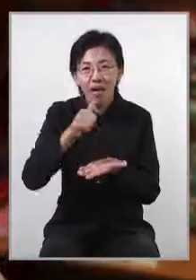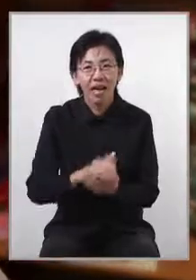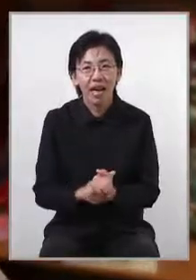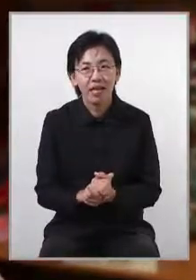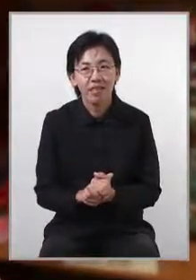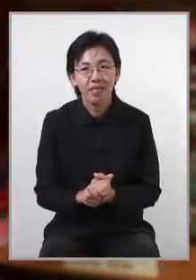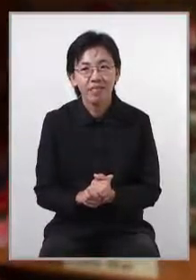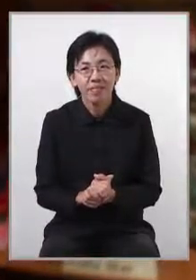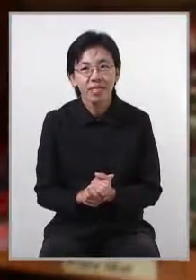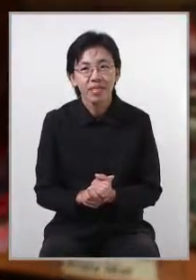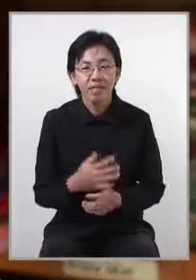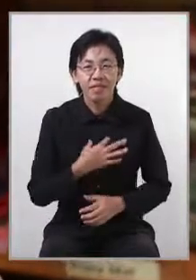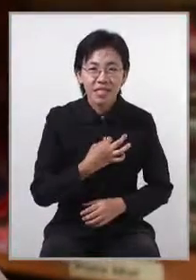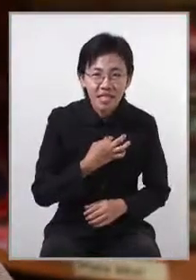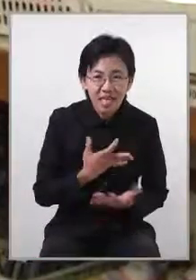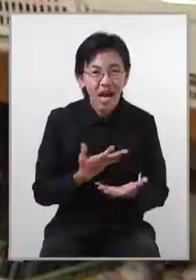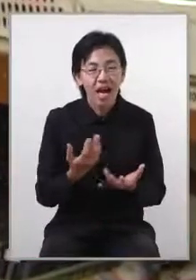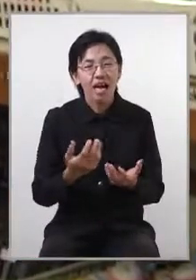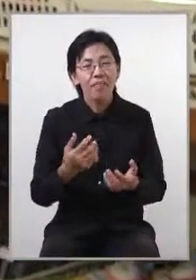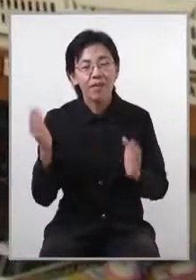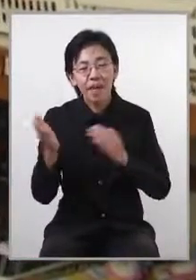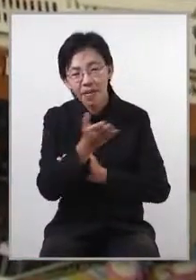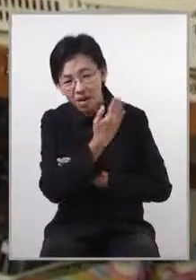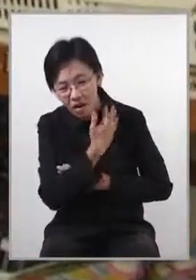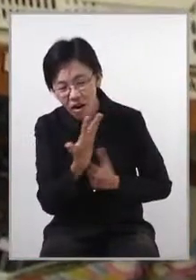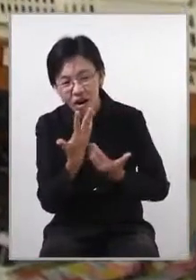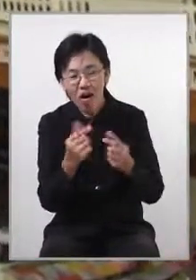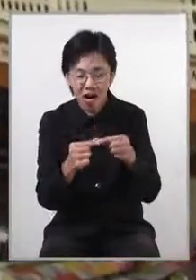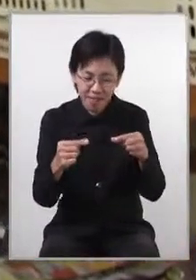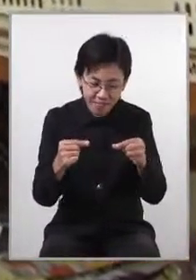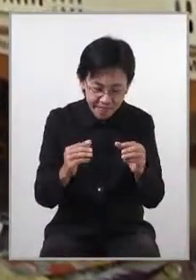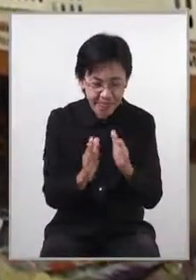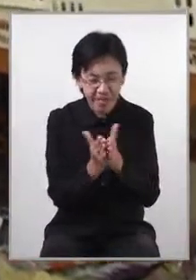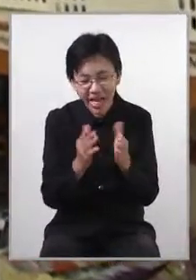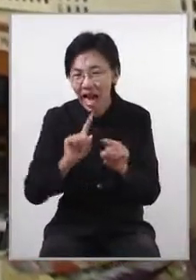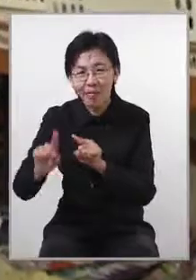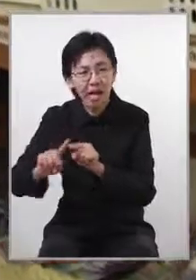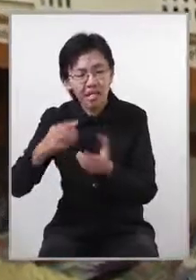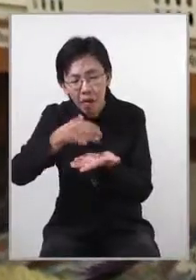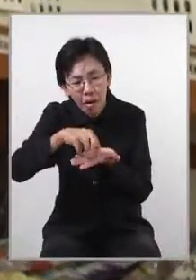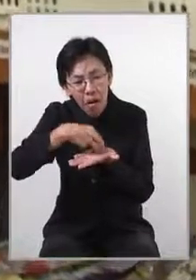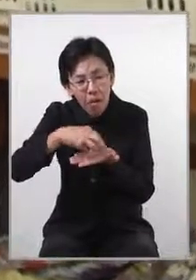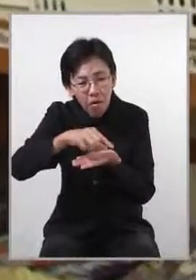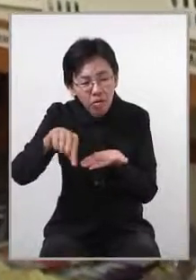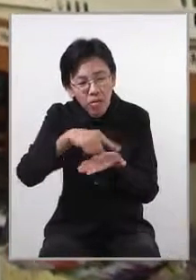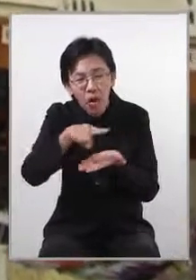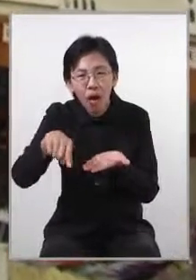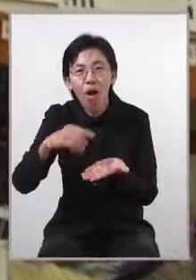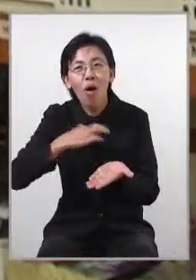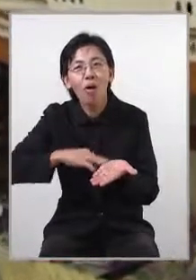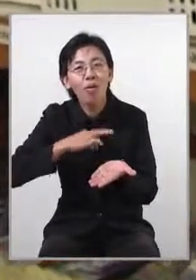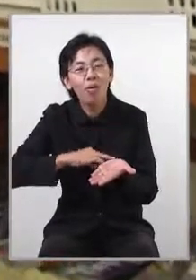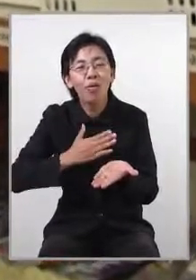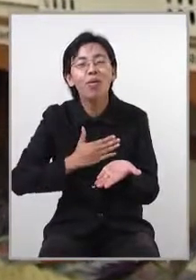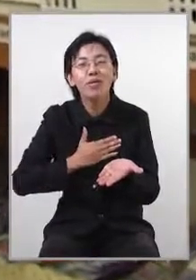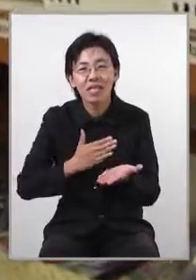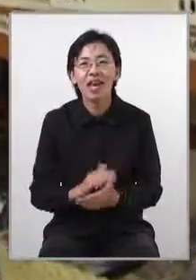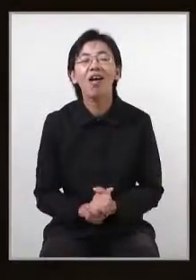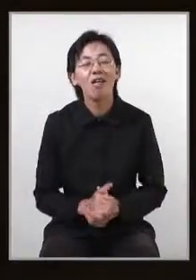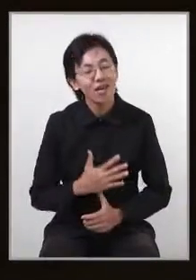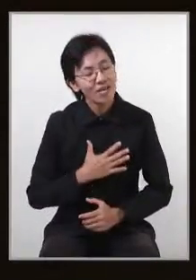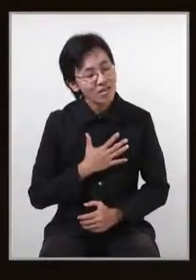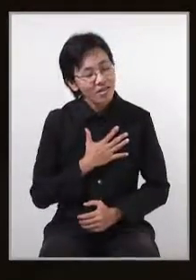เรื่องเล่าที่หลากหลายนะแล้วถ้าเราทราบถึงเรื่องเล่าเหล่านี้แล้วเนี่ยเราจะประทับ